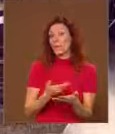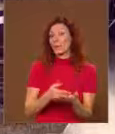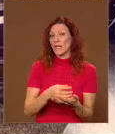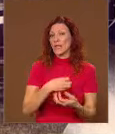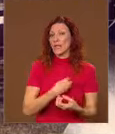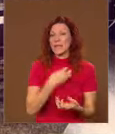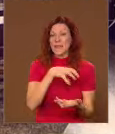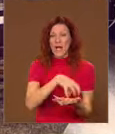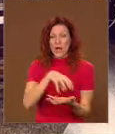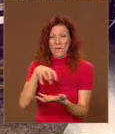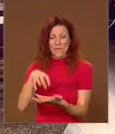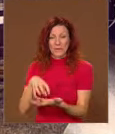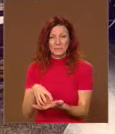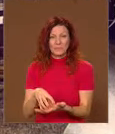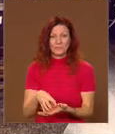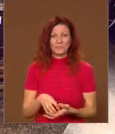като се